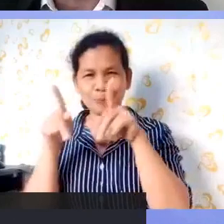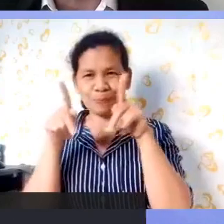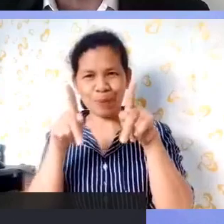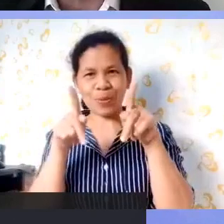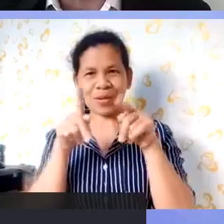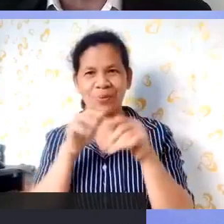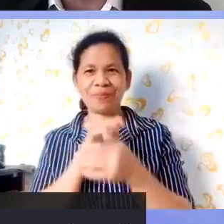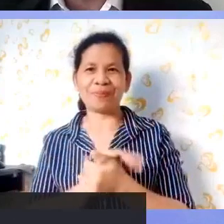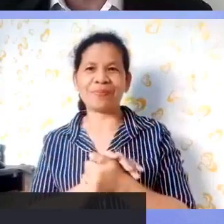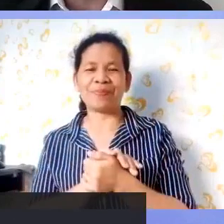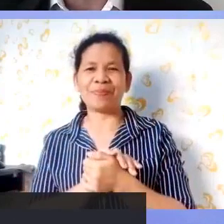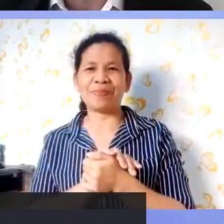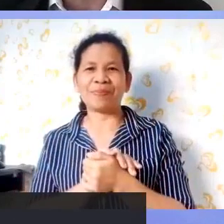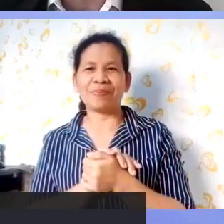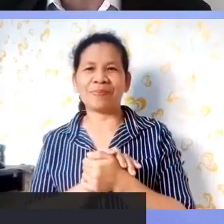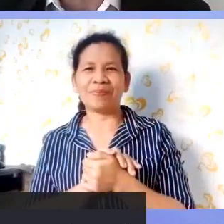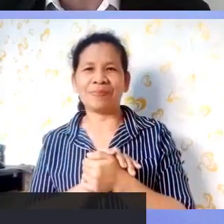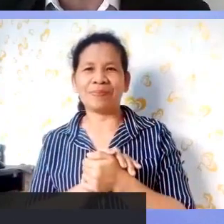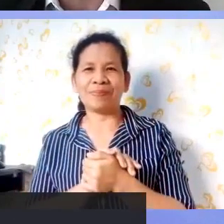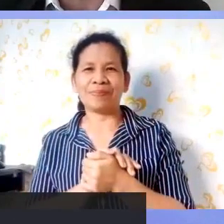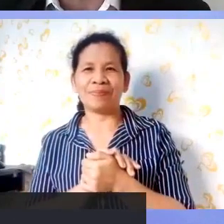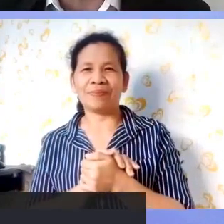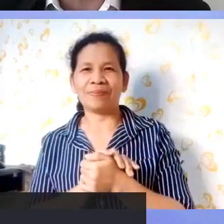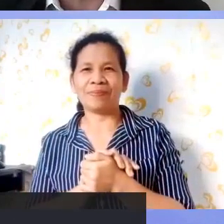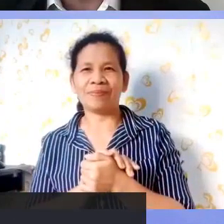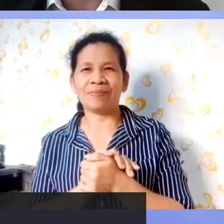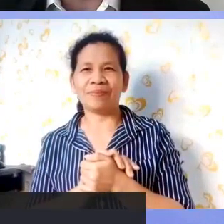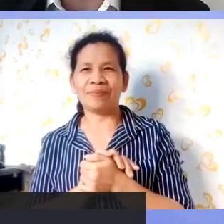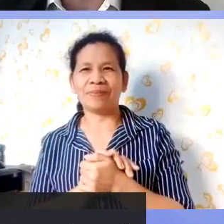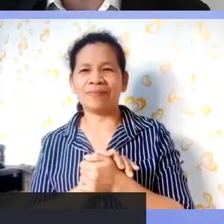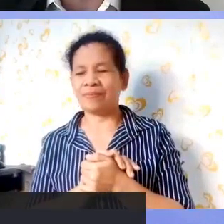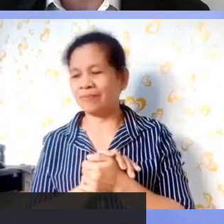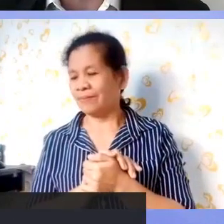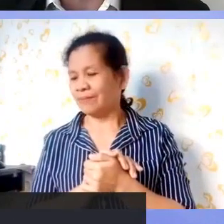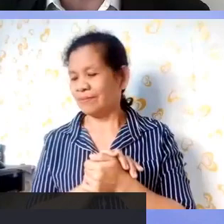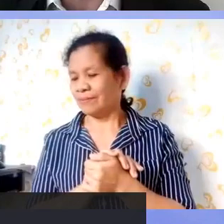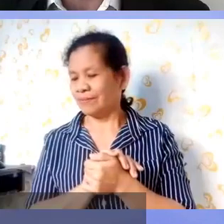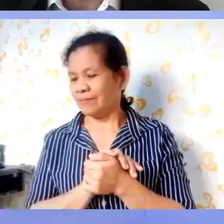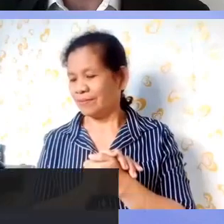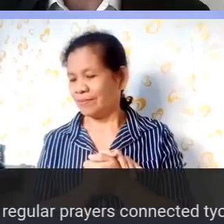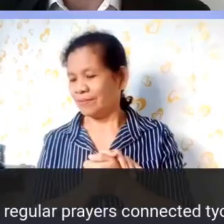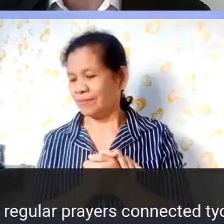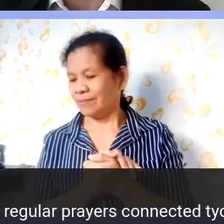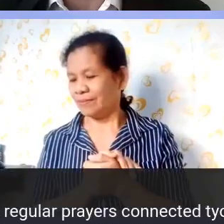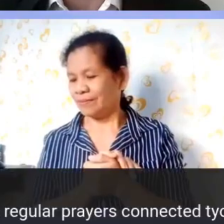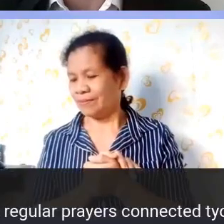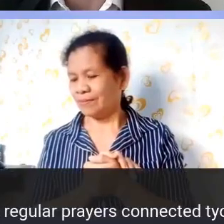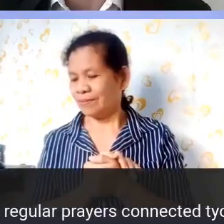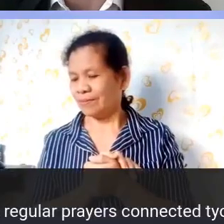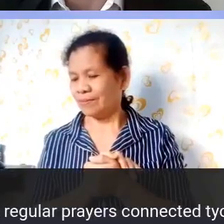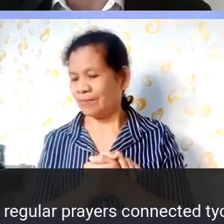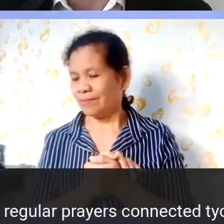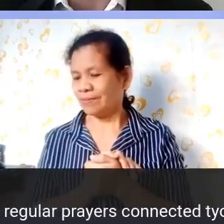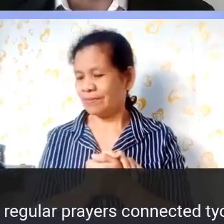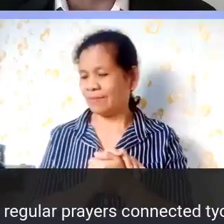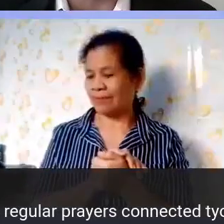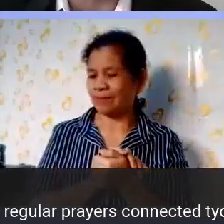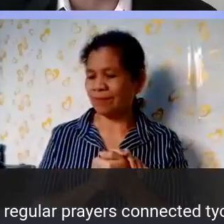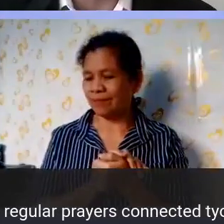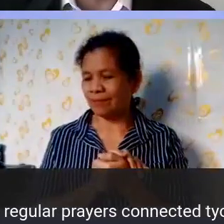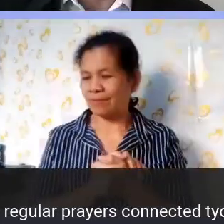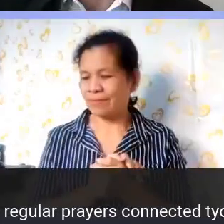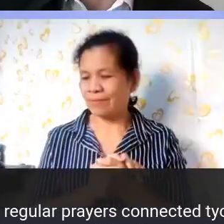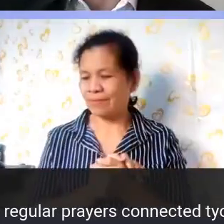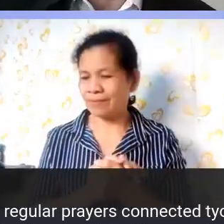po, Ate Noemi. Very short, pero talaga pong napakamalaman. Sabi naman ni Ate